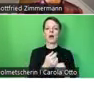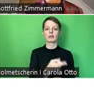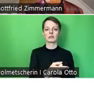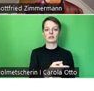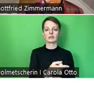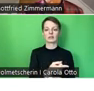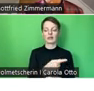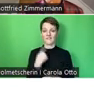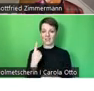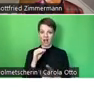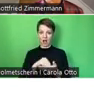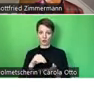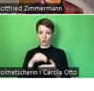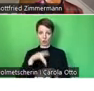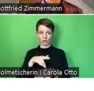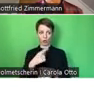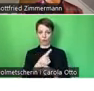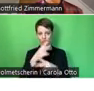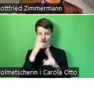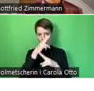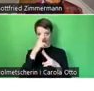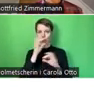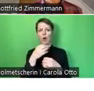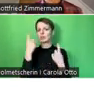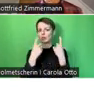als Autorinnen und Autoren nicht kümmern müssen.